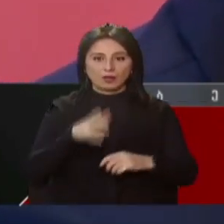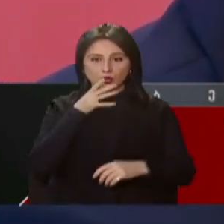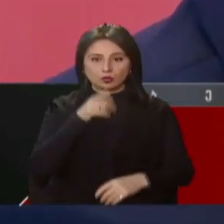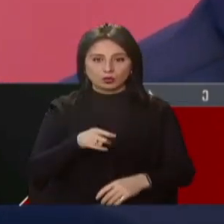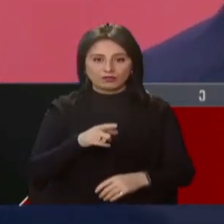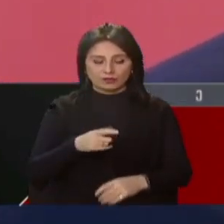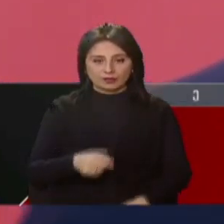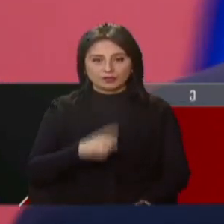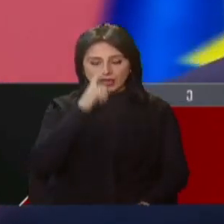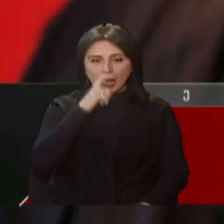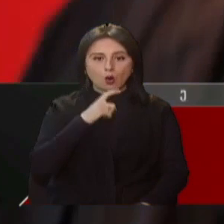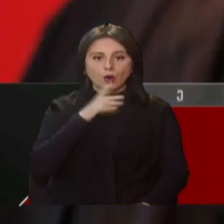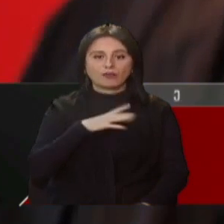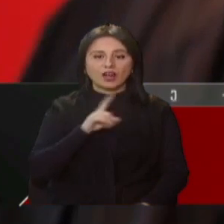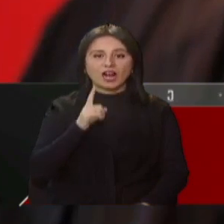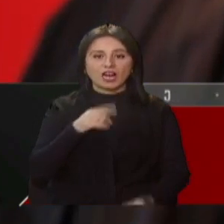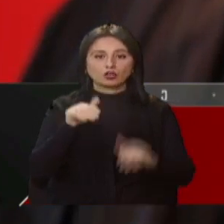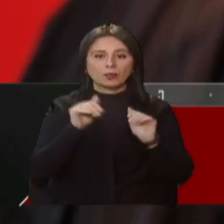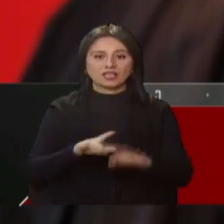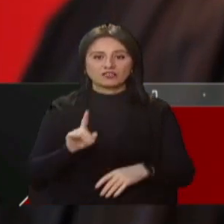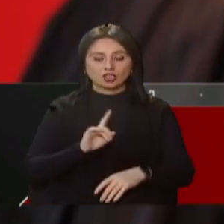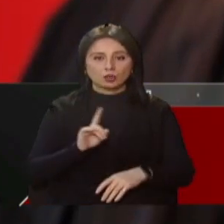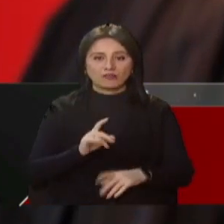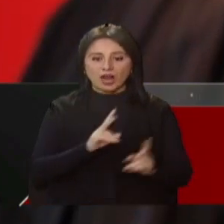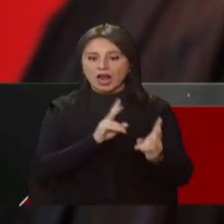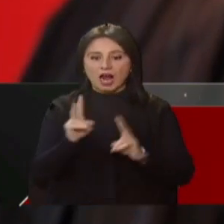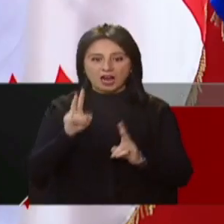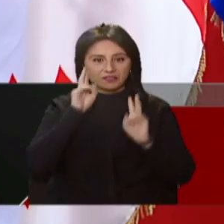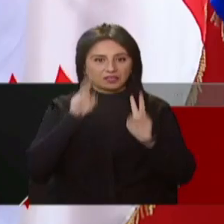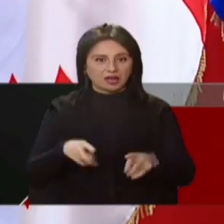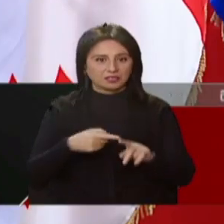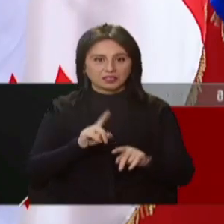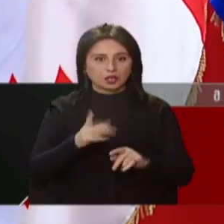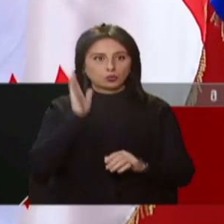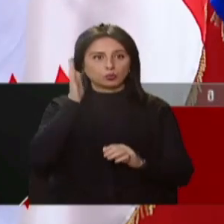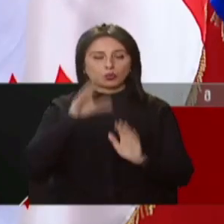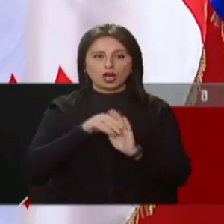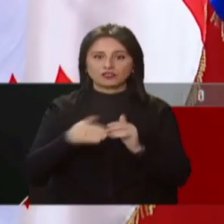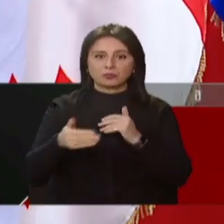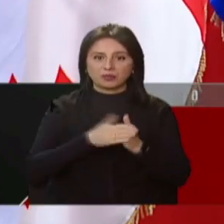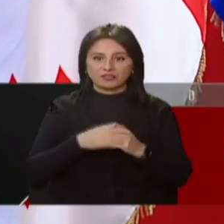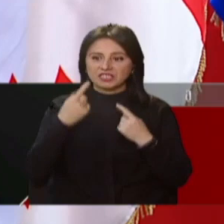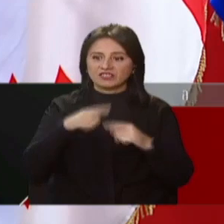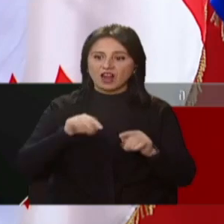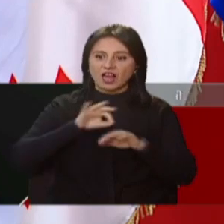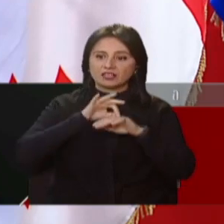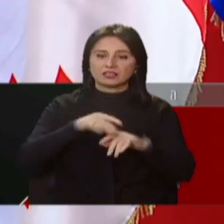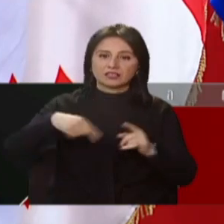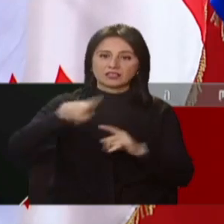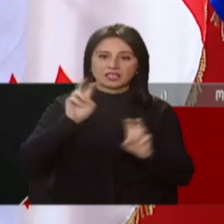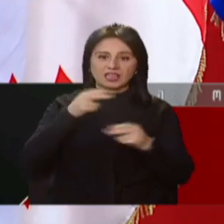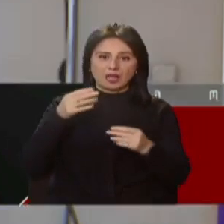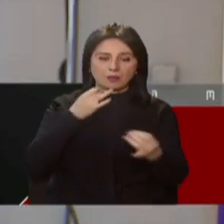კი გაუგებარი იყო, თუ რატომ გადაწყვიტეს, რომ არავის არ სწოდნოდა ეს ინფორმაცია და სხვა სივრცეში ჩაეტარებინათ აღნიშნულ